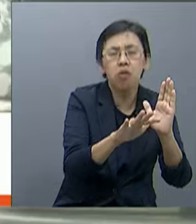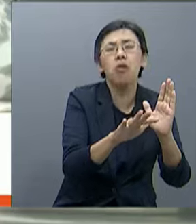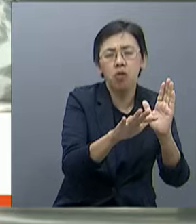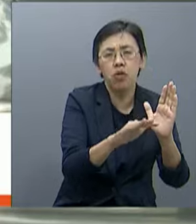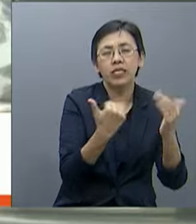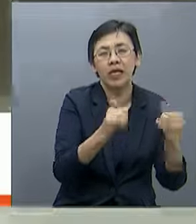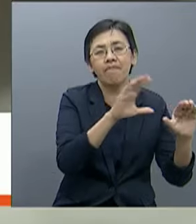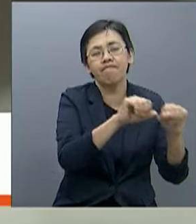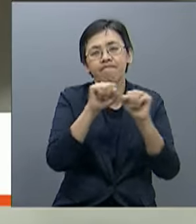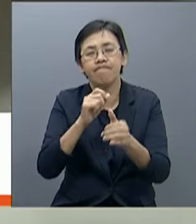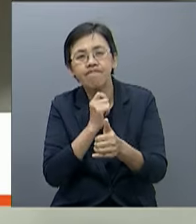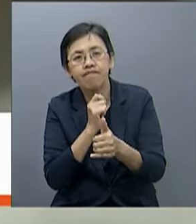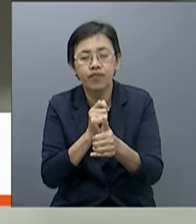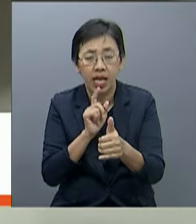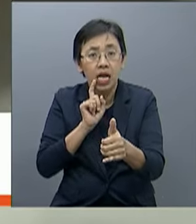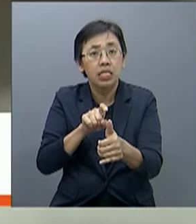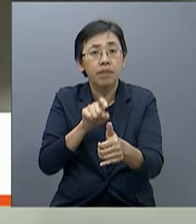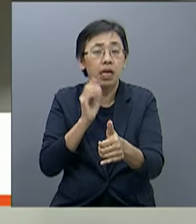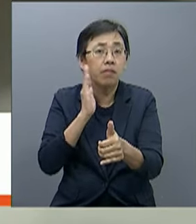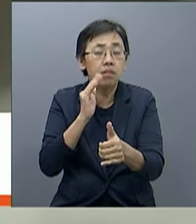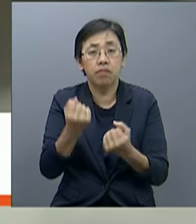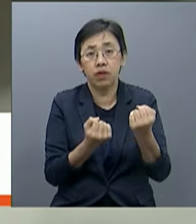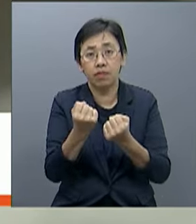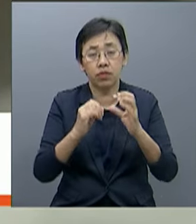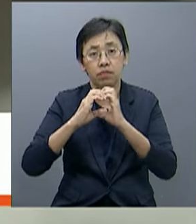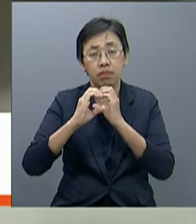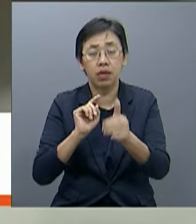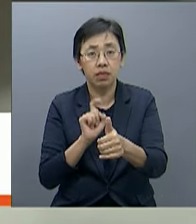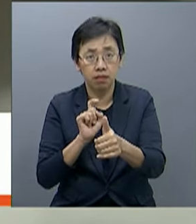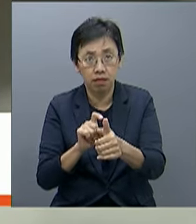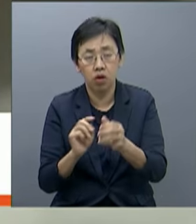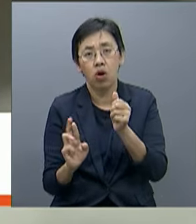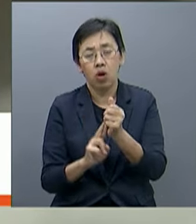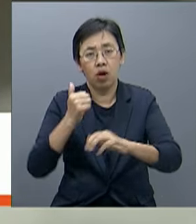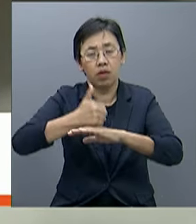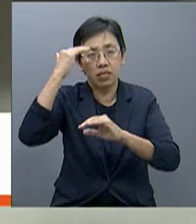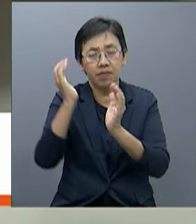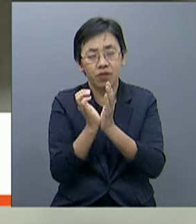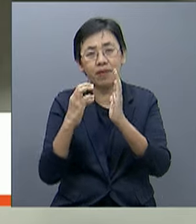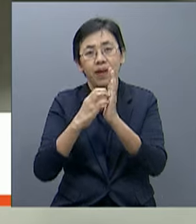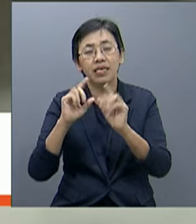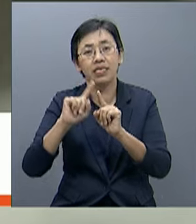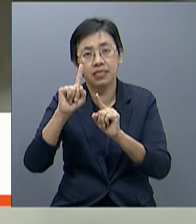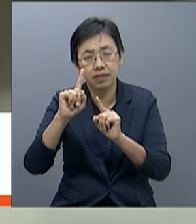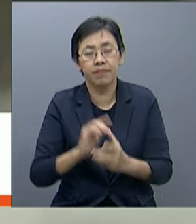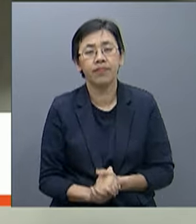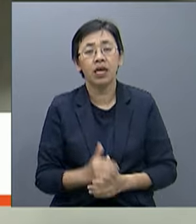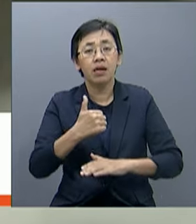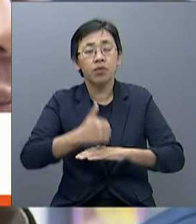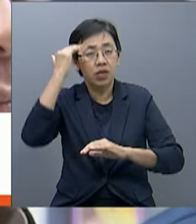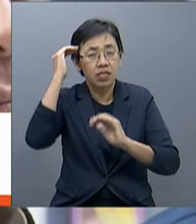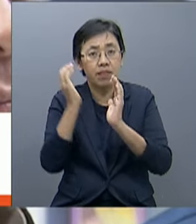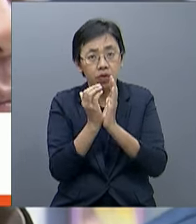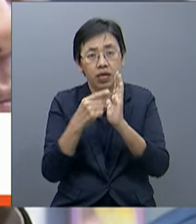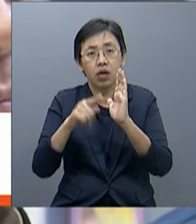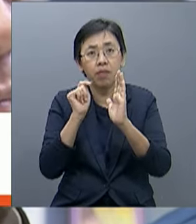ำรวจได้มีการสอบปากคำนายสมานหรือคนขับรถโดยมีรองผู้บัญชาการตำรวจภูธรภาคหนึ่งและผู้บังคับการตำรวจภูธรจังหวัด